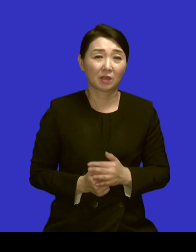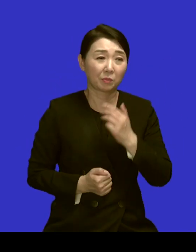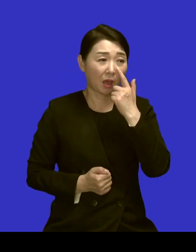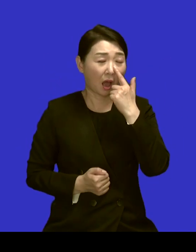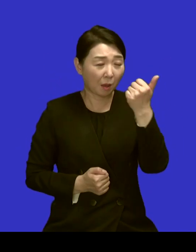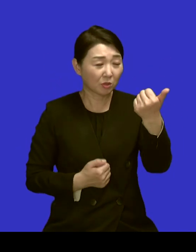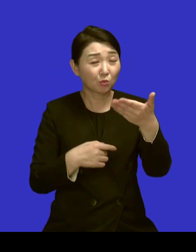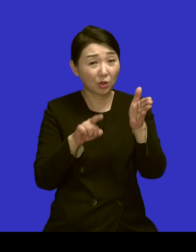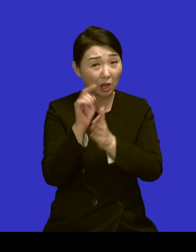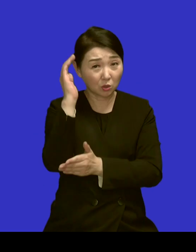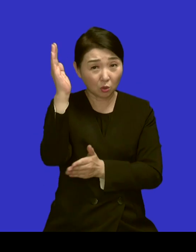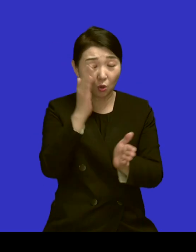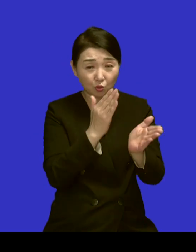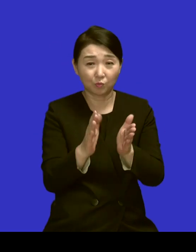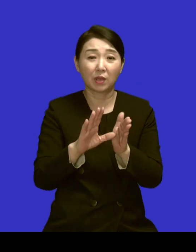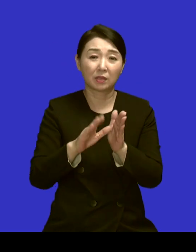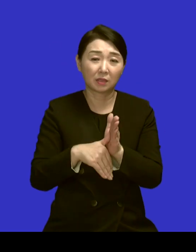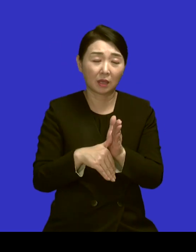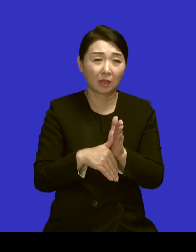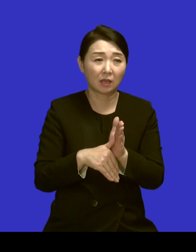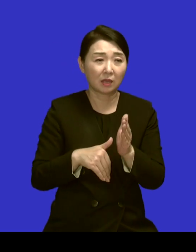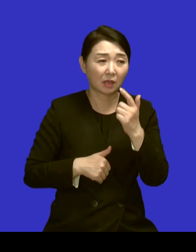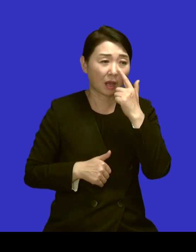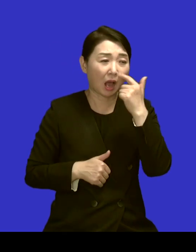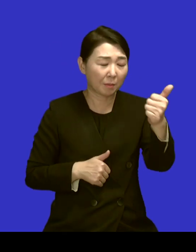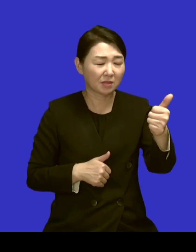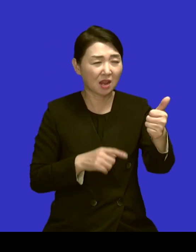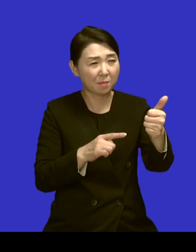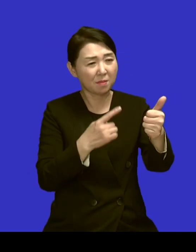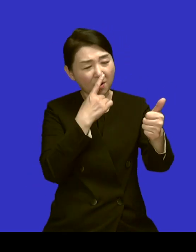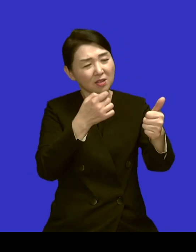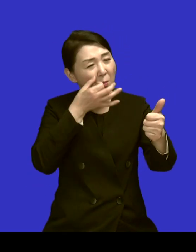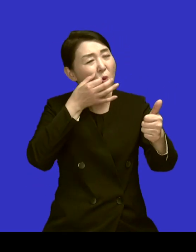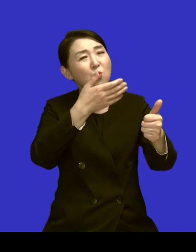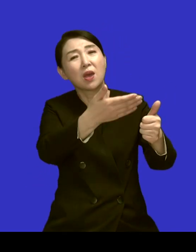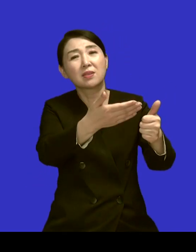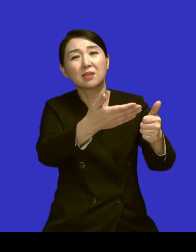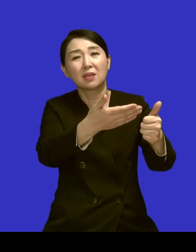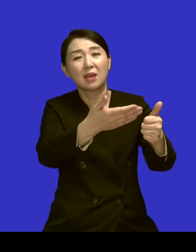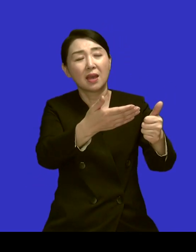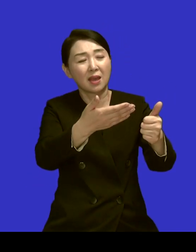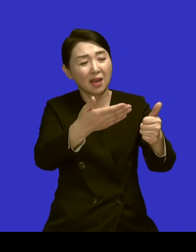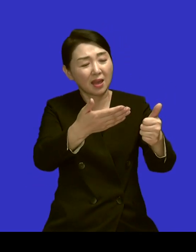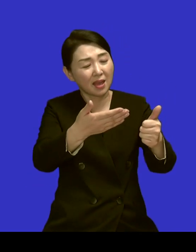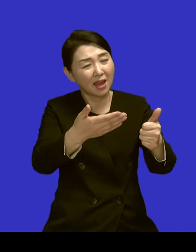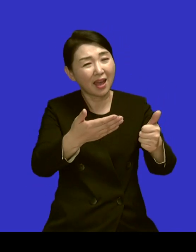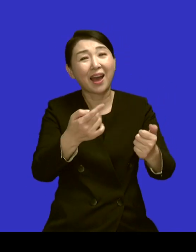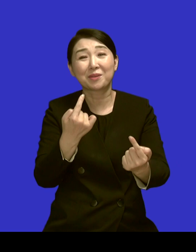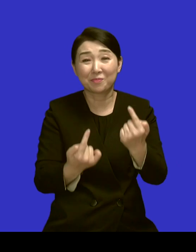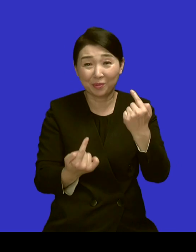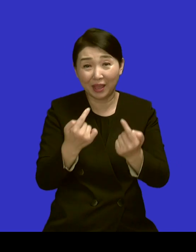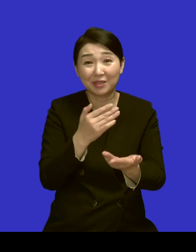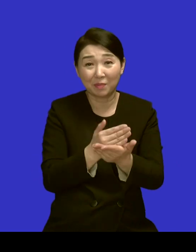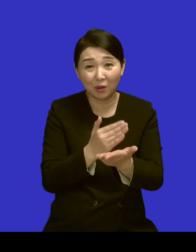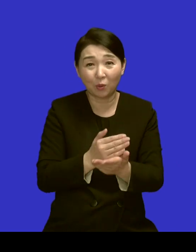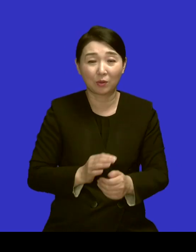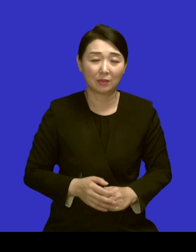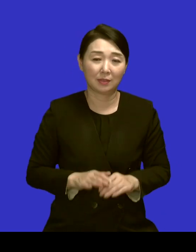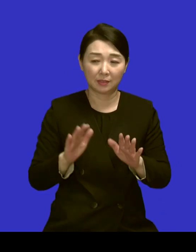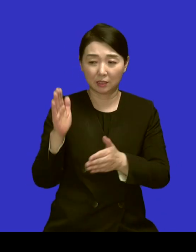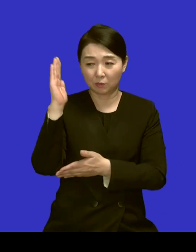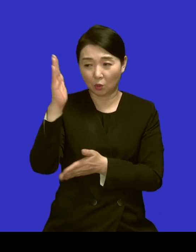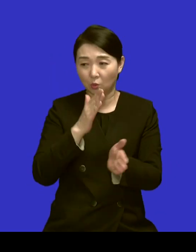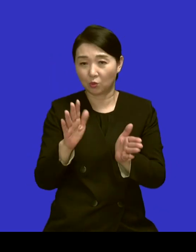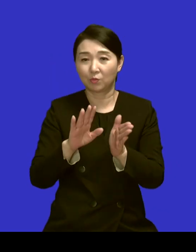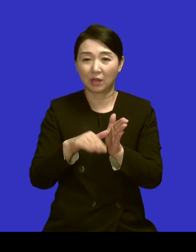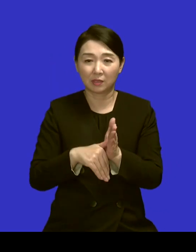설교를 준비하다가 내가 아버지를 한 방 먹일 막 어떤 엄청난 설교를 하기보다 내게 지금 설교를 준비하면서